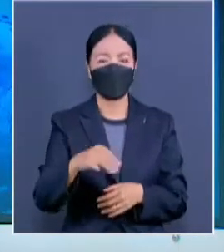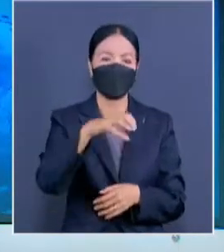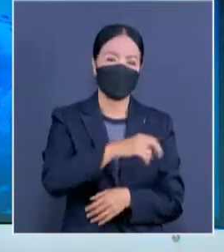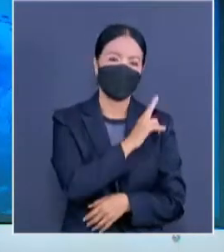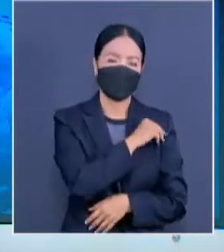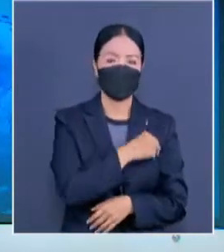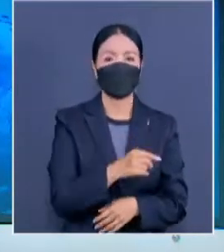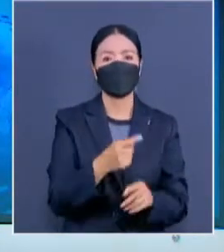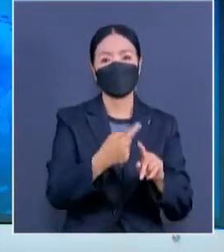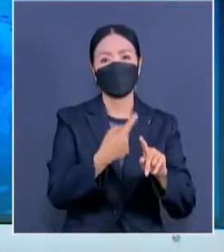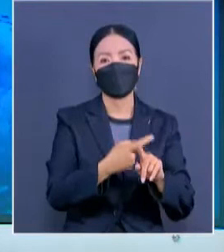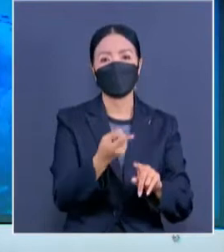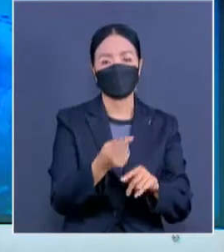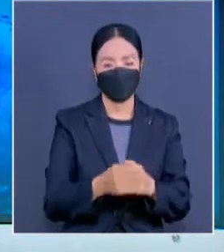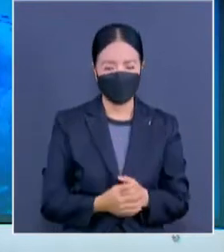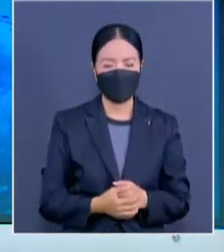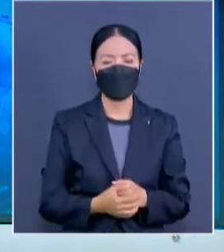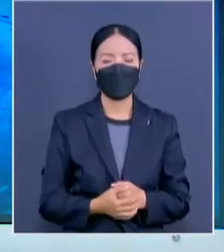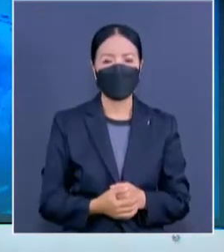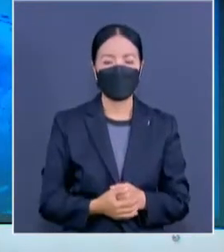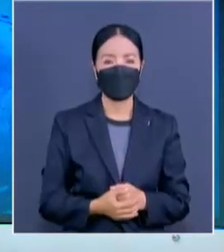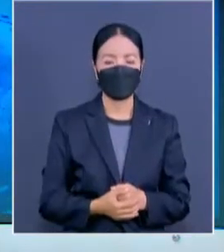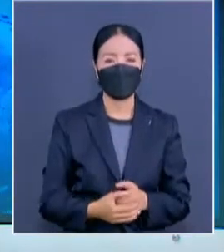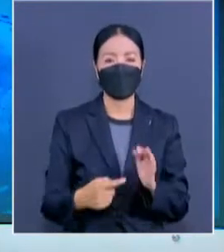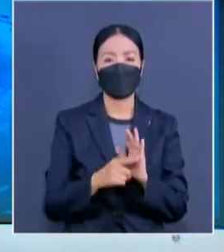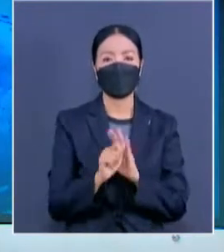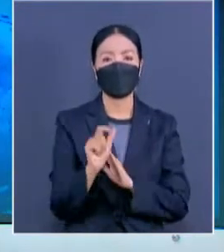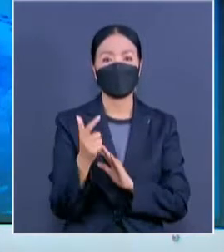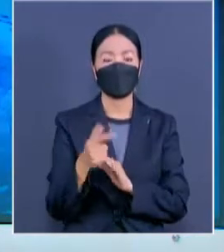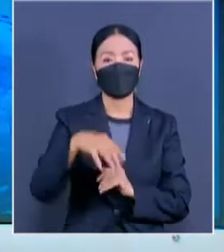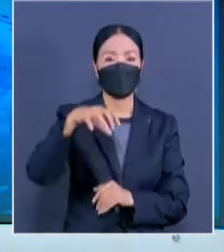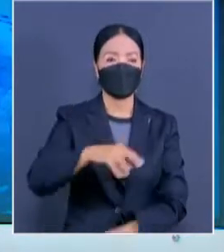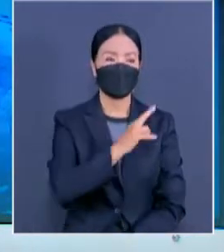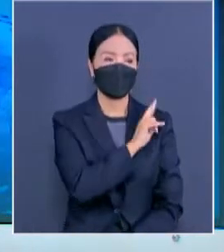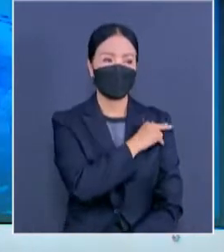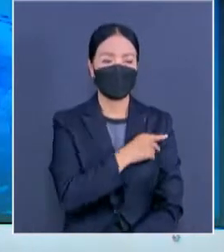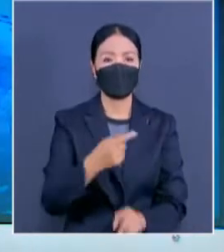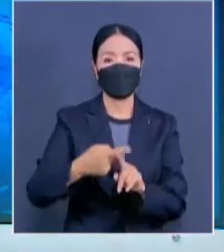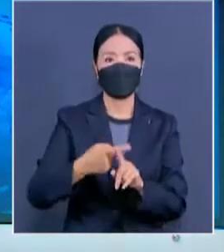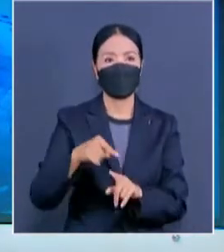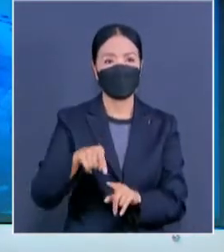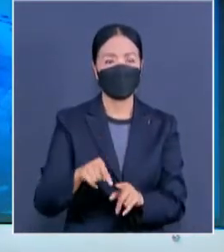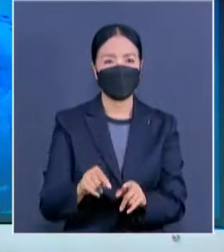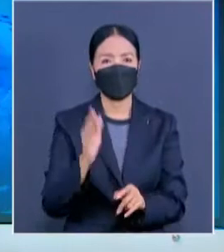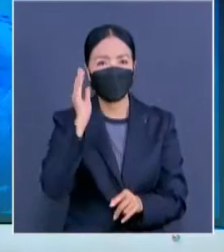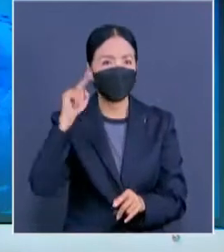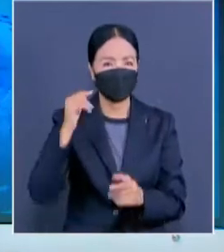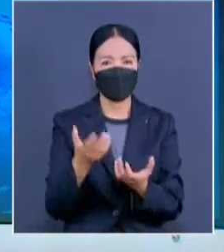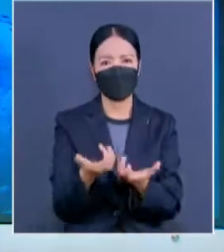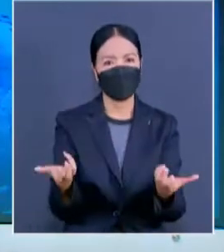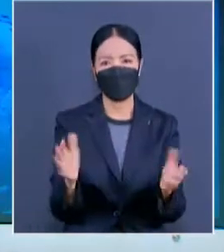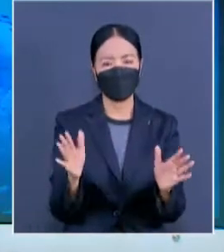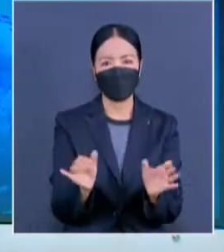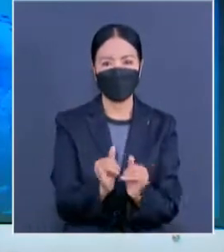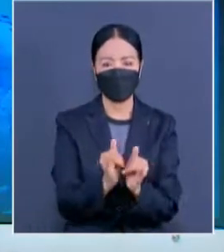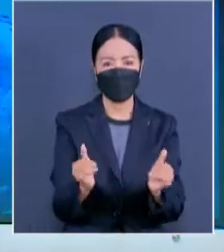อนนี้ก็เริ่มเปิดขึ้นมาแล้วโรงพยาบาลสนามนะครับแต่ว่าที่อ่างทองเนี่ยโรงพยาบาลสนามที่เปิดขึ้นมาปรากฏว่าไม่ได้แยกชายไม่ได้แยกหญิงครับท